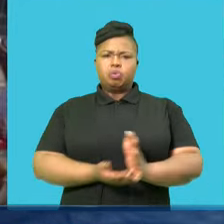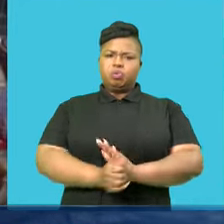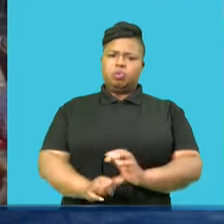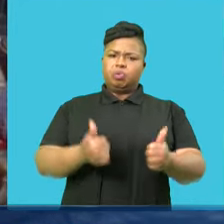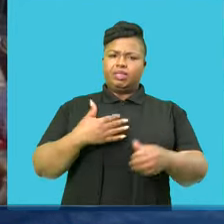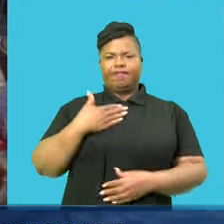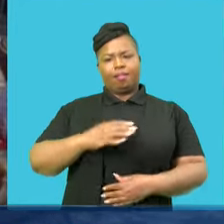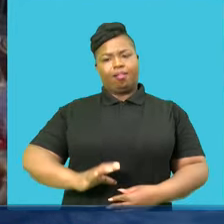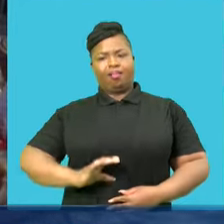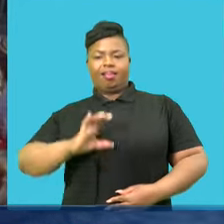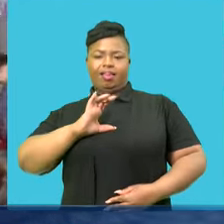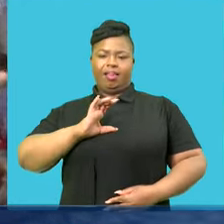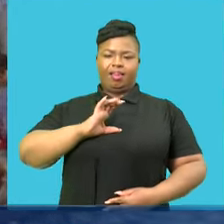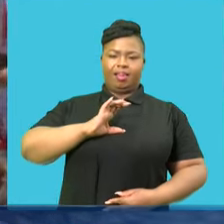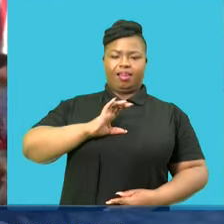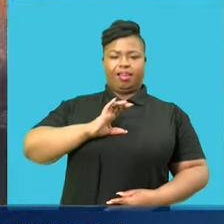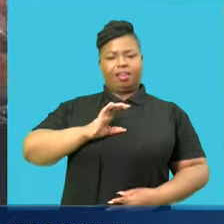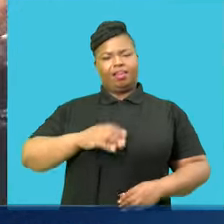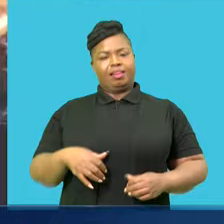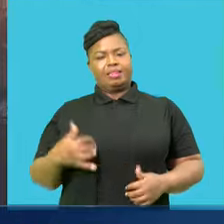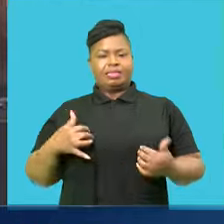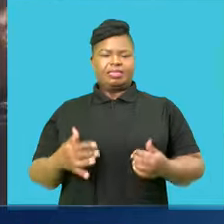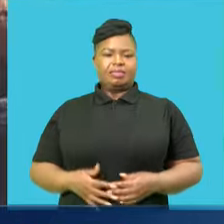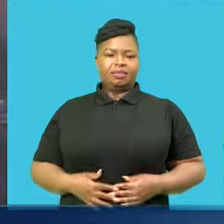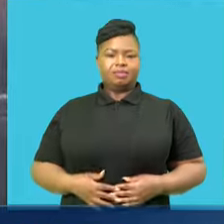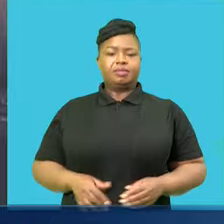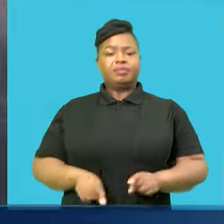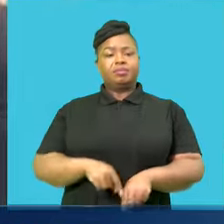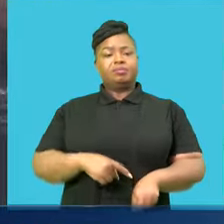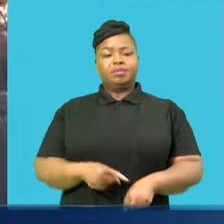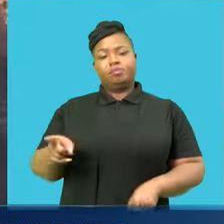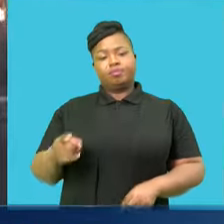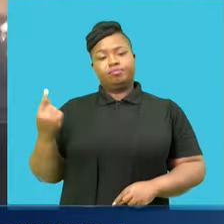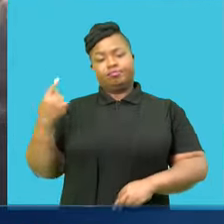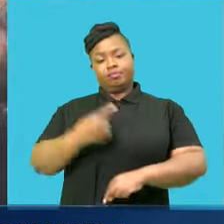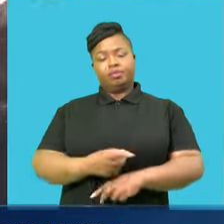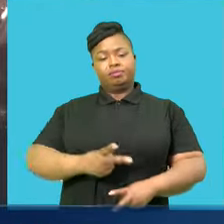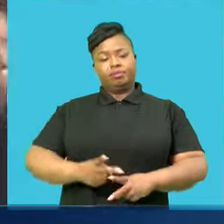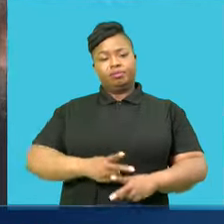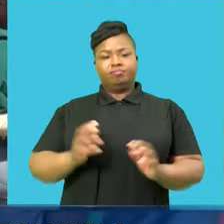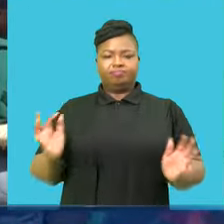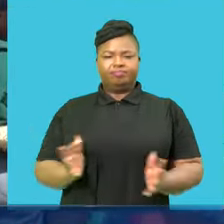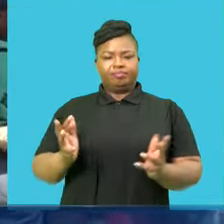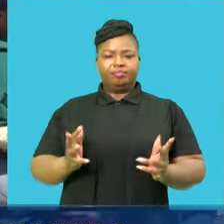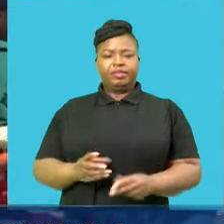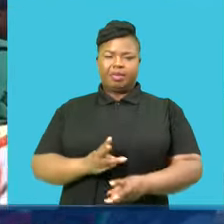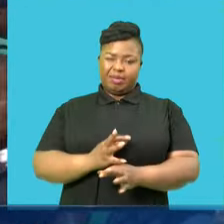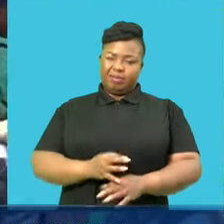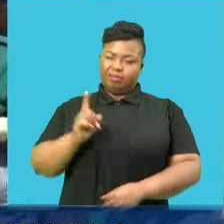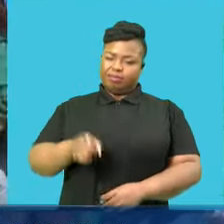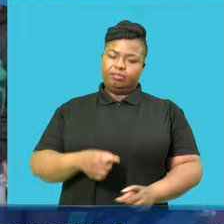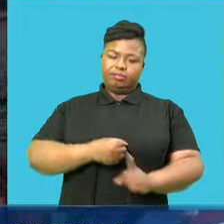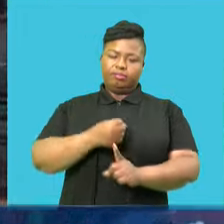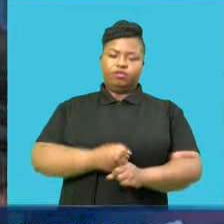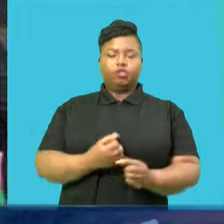ikhuphula you know i spirit sakhe kusenjalo ngumhleli wosuku uchukuzela abazali ukuba balole